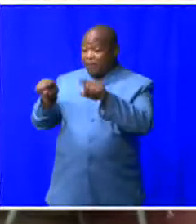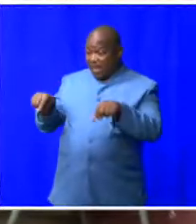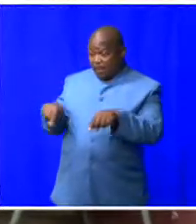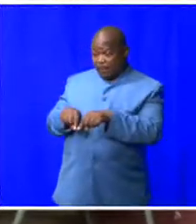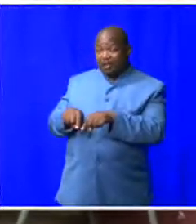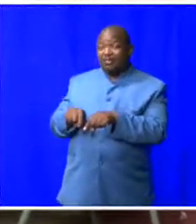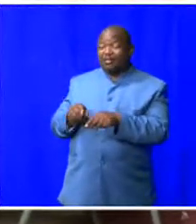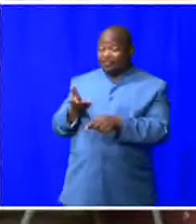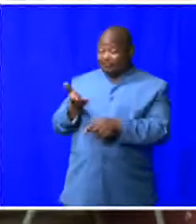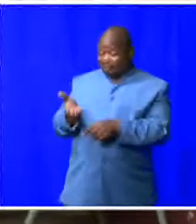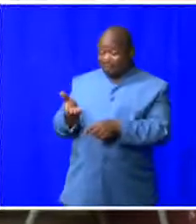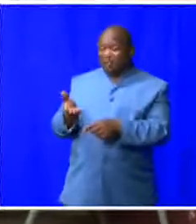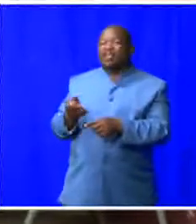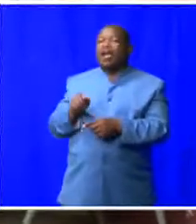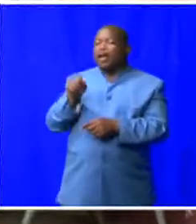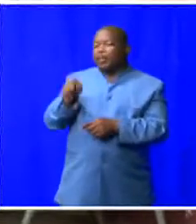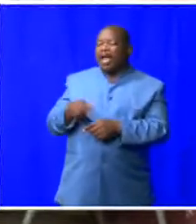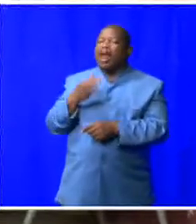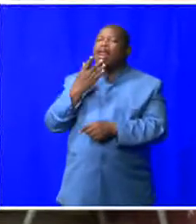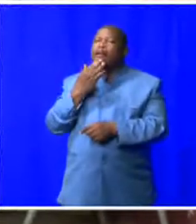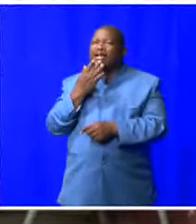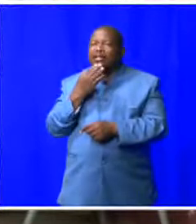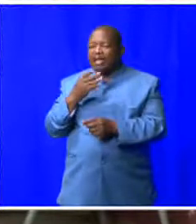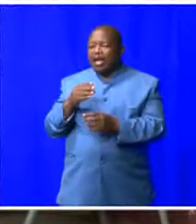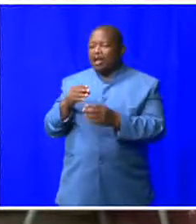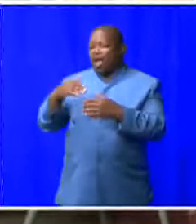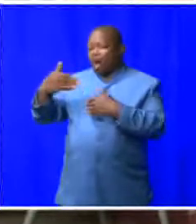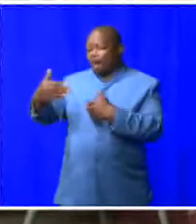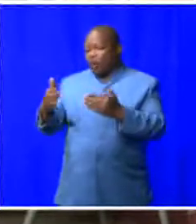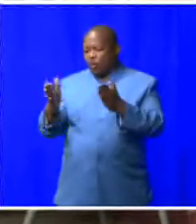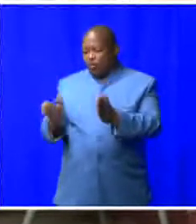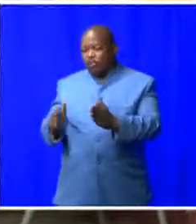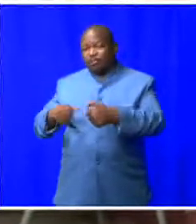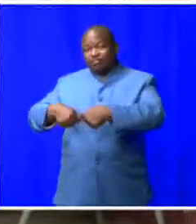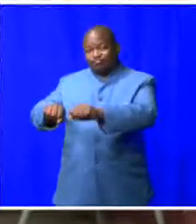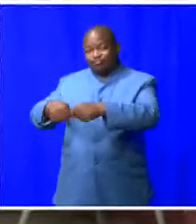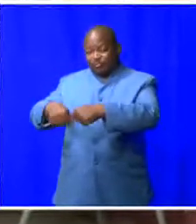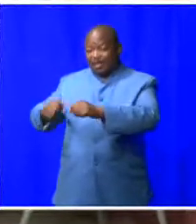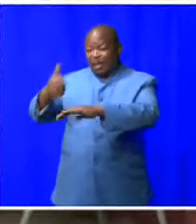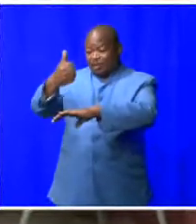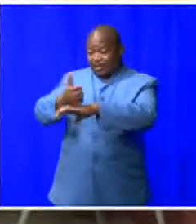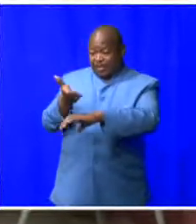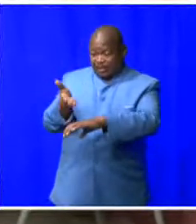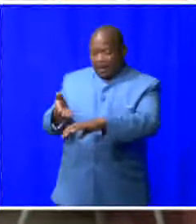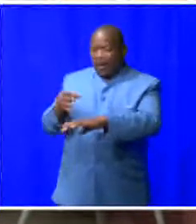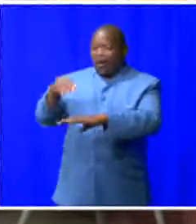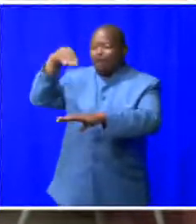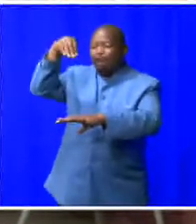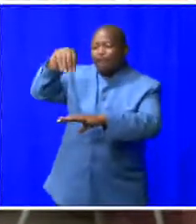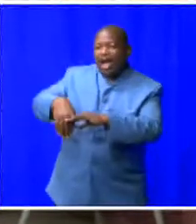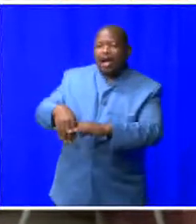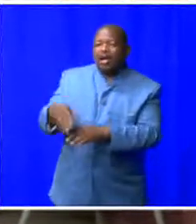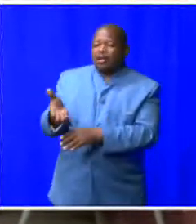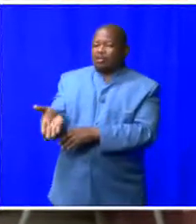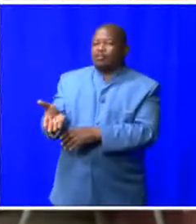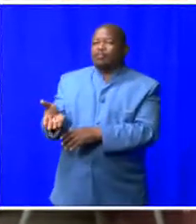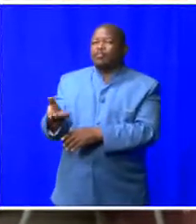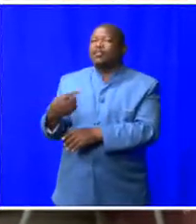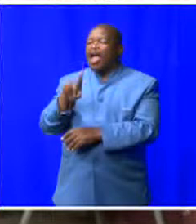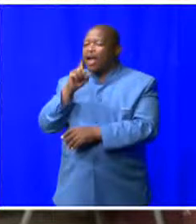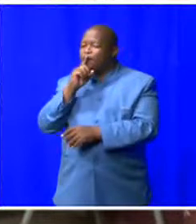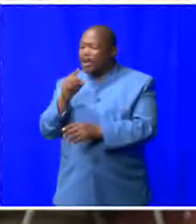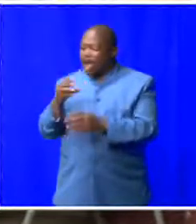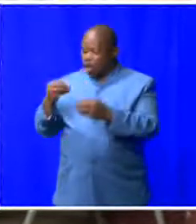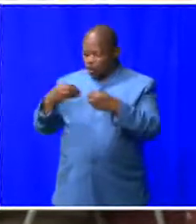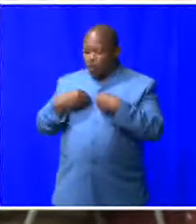presiding officer lali phepha lokwenza silingene kulesinye isigaba sayo imvuna yenkundla khomisa kona ukuthi looked for lisebaleni imphela nawo emanconywa